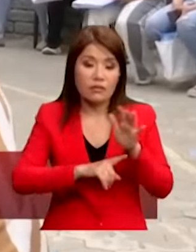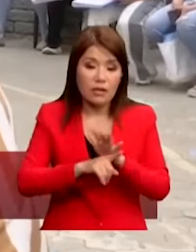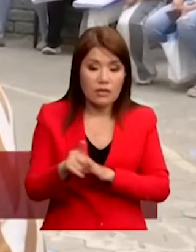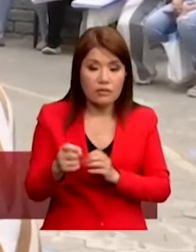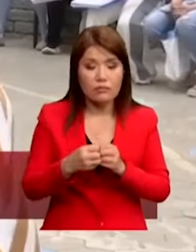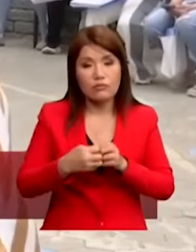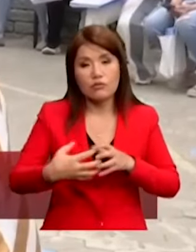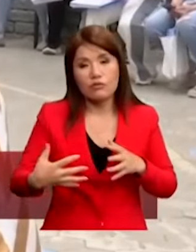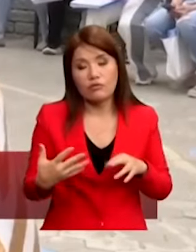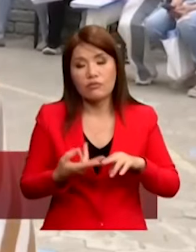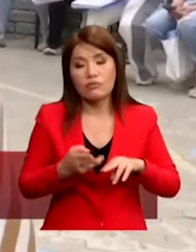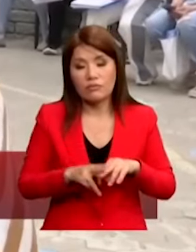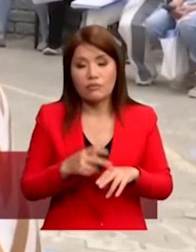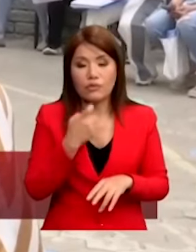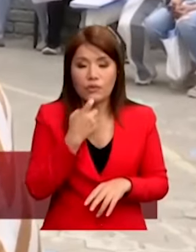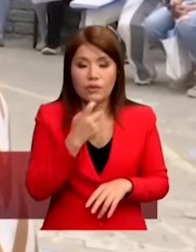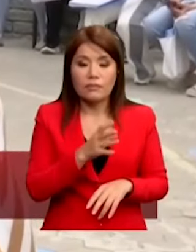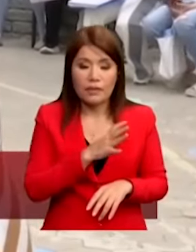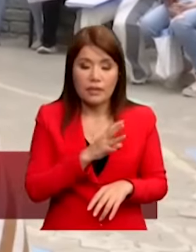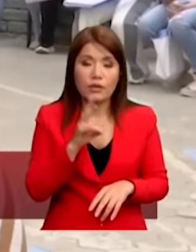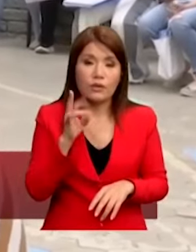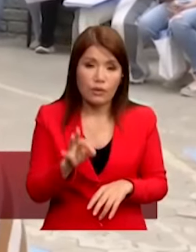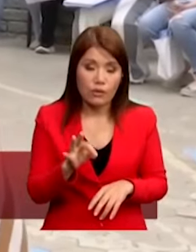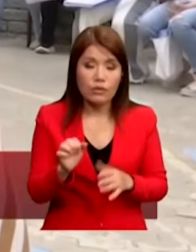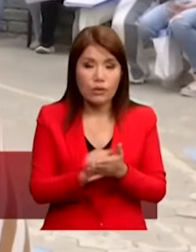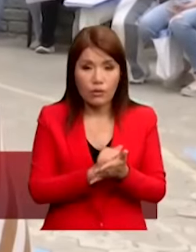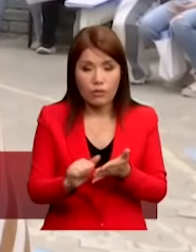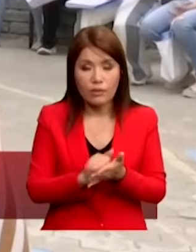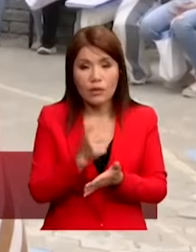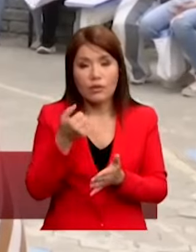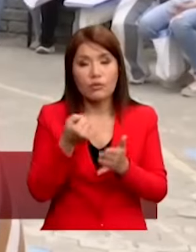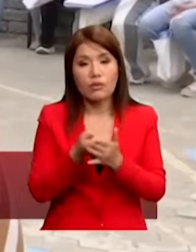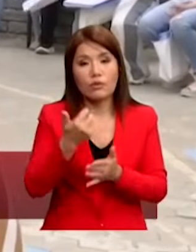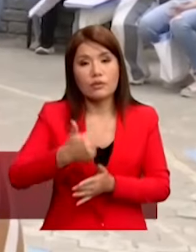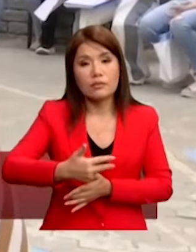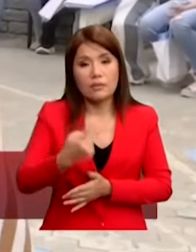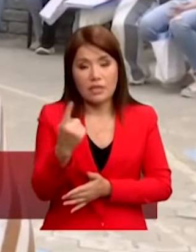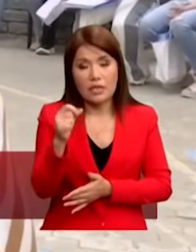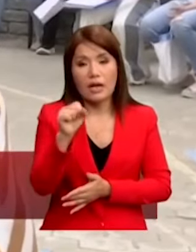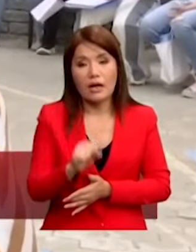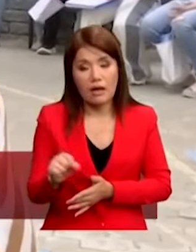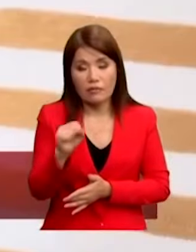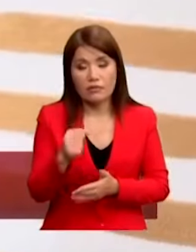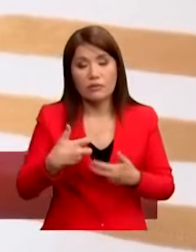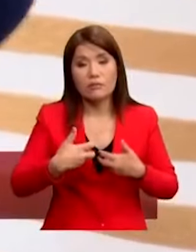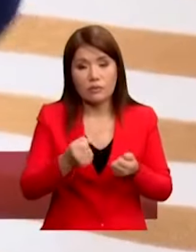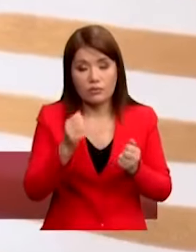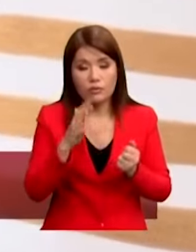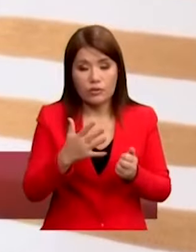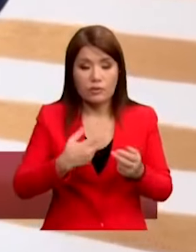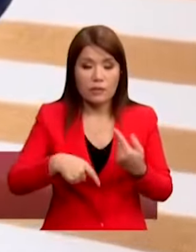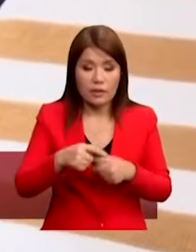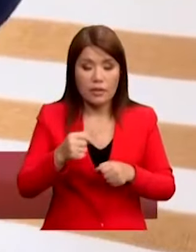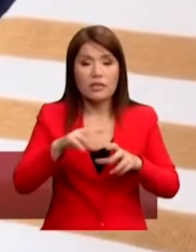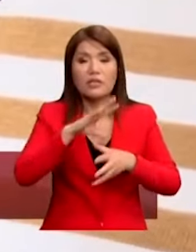бір ыңғайсыздық туындап қалды. Дегенмен де құжаттар бізде 31 тамызға дейін қабылданады. Өйткені бұл жалпы орта